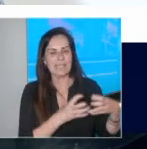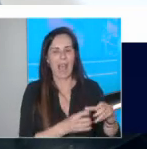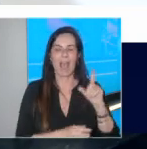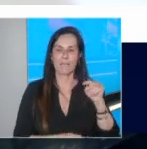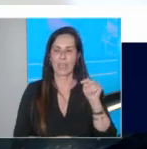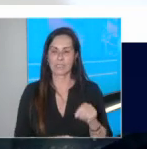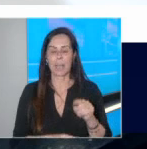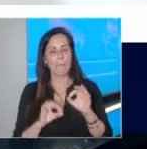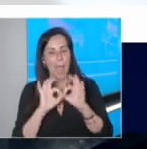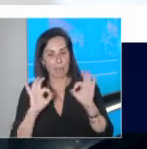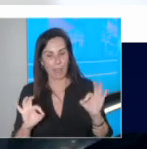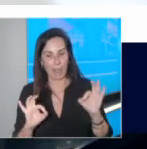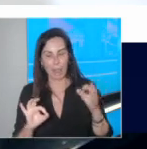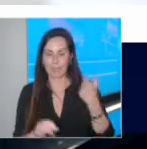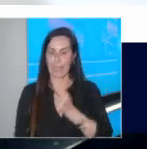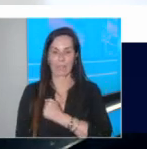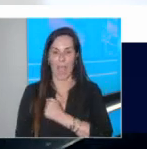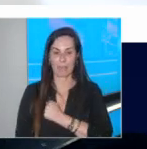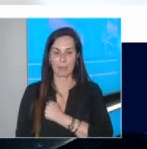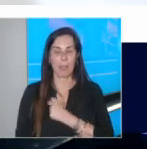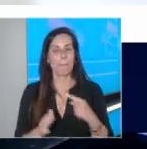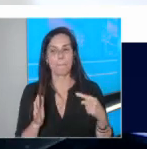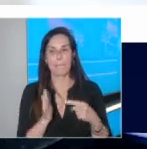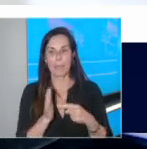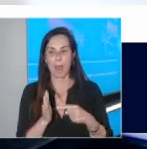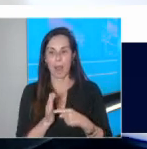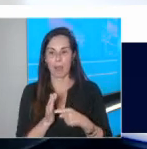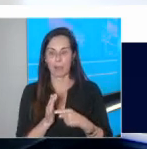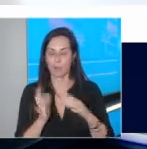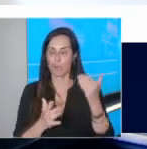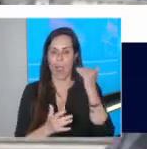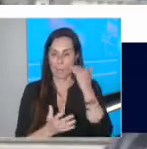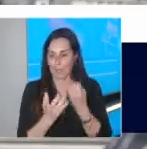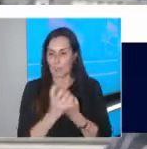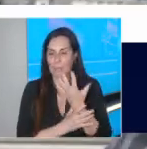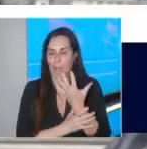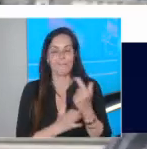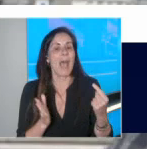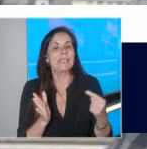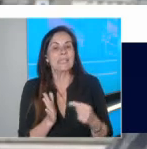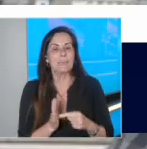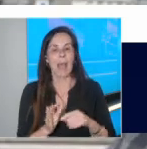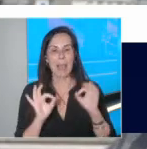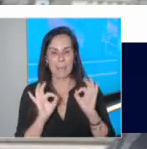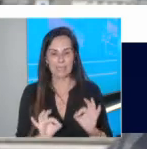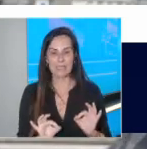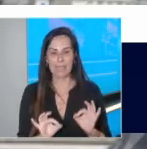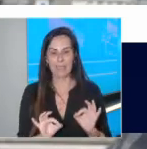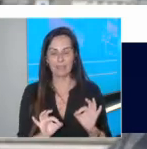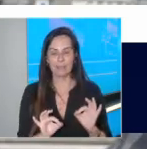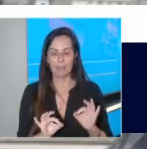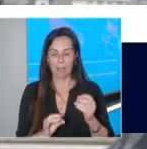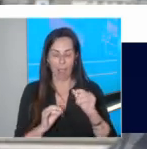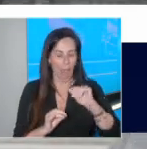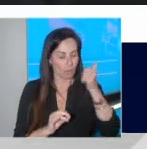זה, בהתחלה זה היה דת, וזה בגלל האופן שבו ארצות הברית נוסדה, והסיבה למעשה שבה